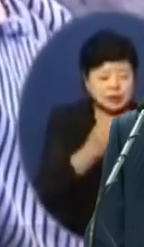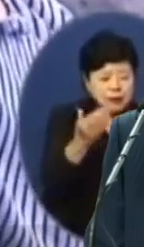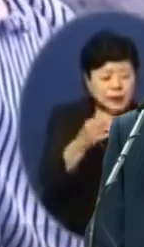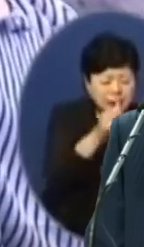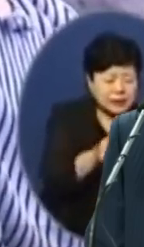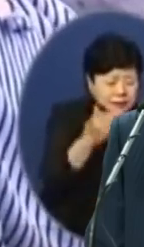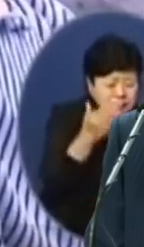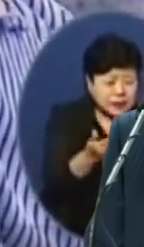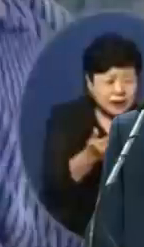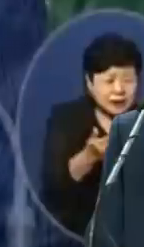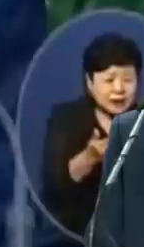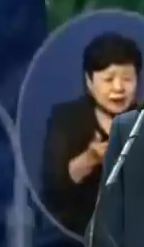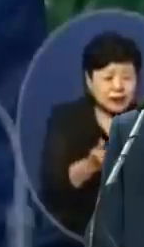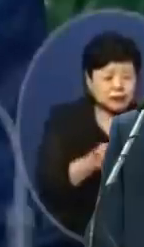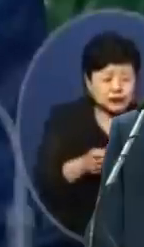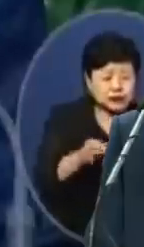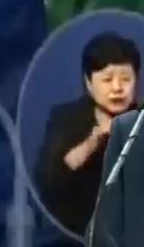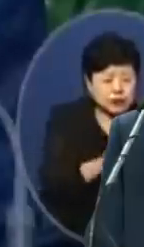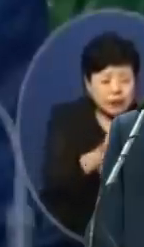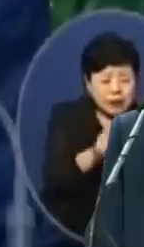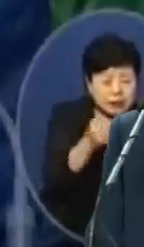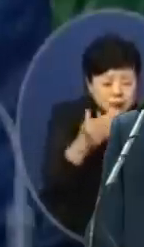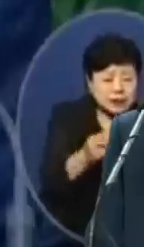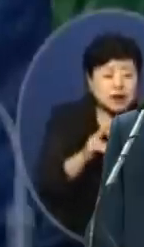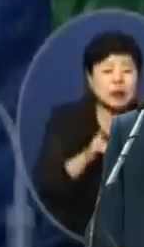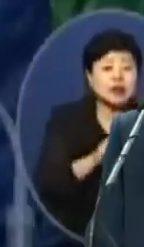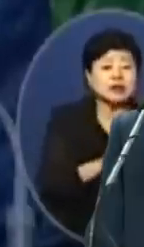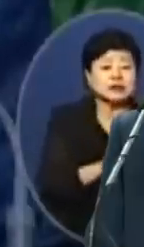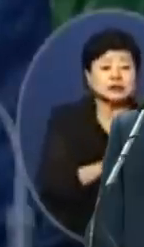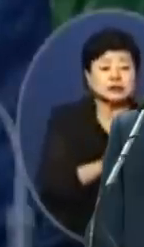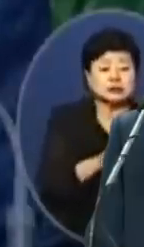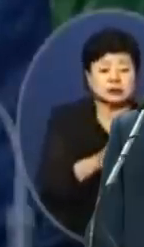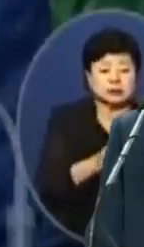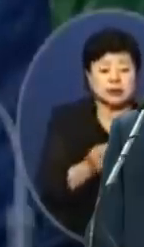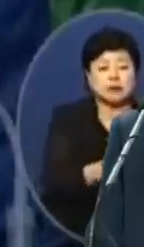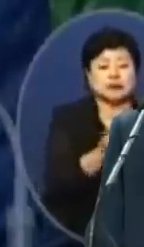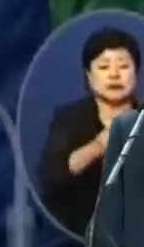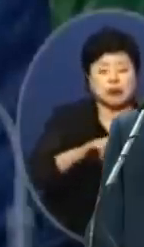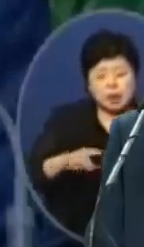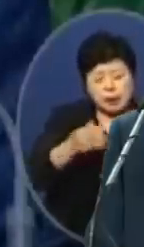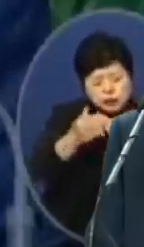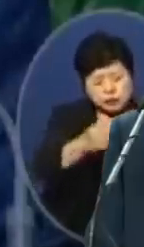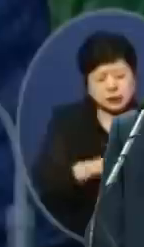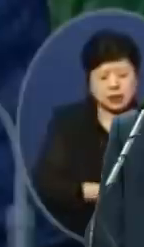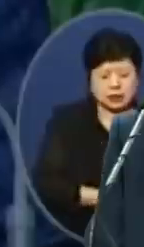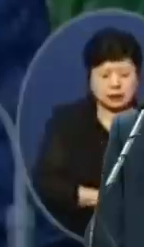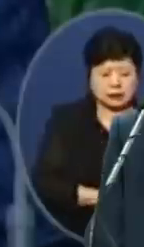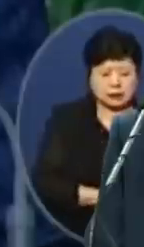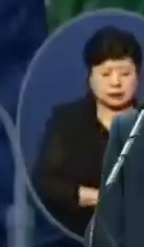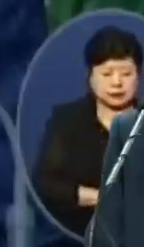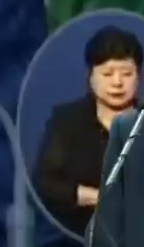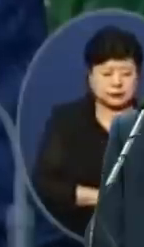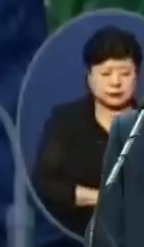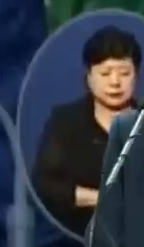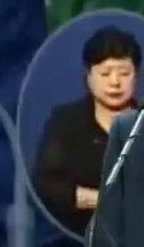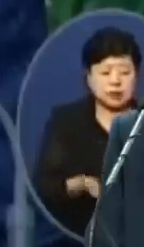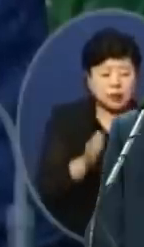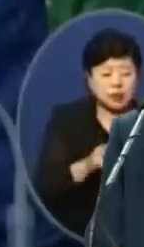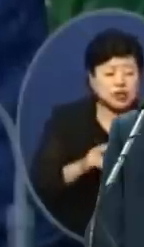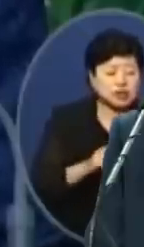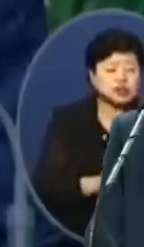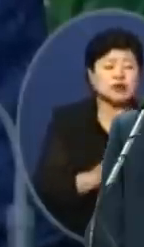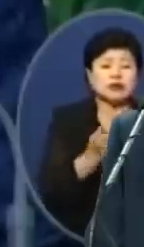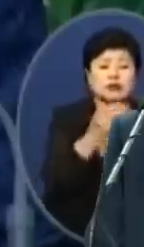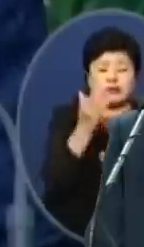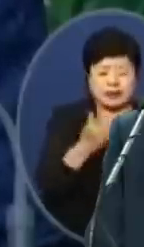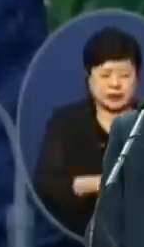여러분께서 하나님께 부르짖고 기도하면 하나님은 여러분께 찾아오셔서 레마를 주십니다. 그러면 기적이